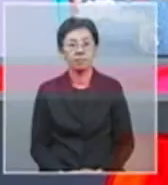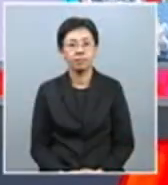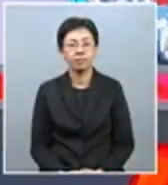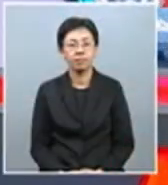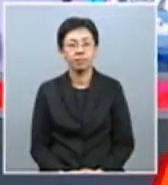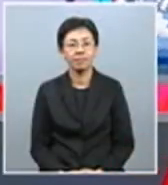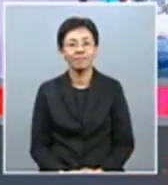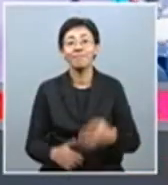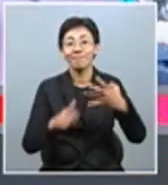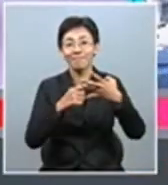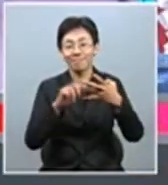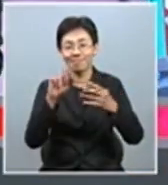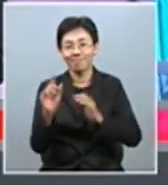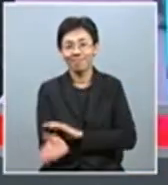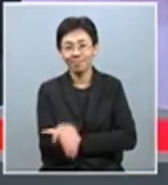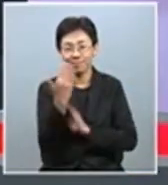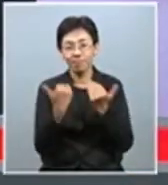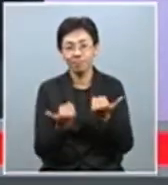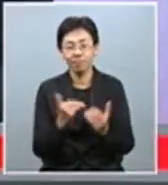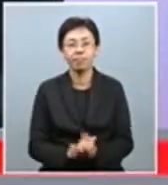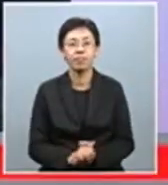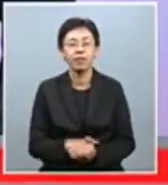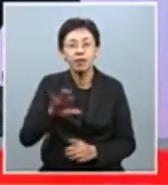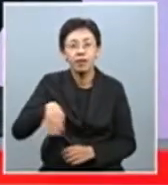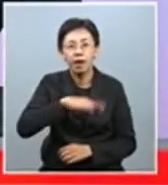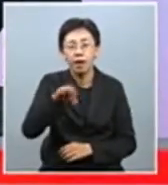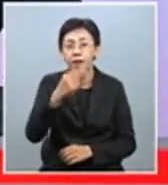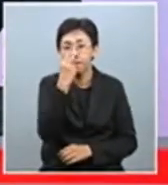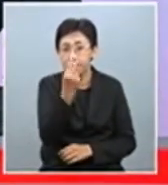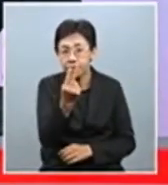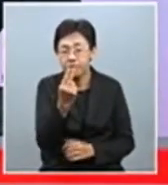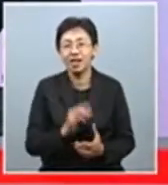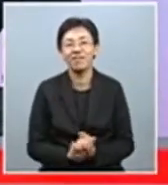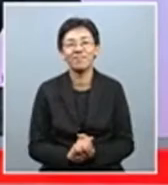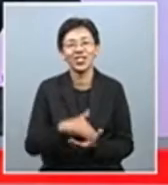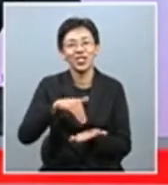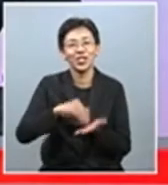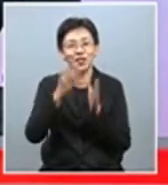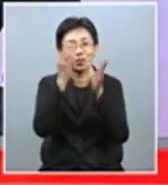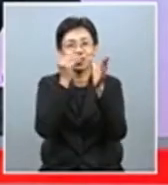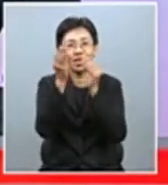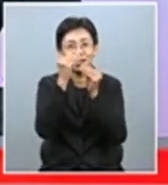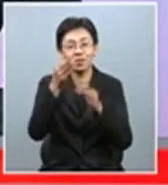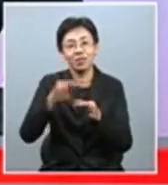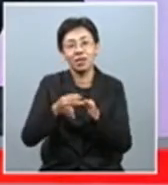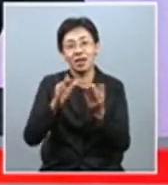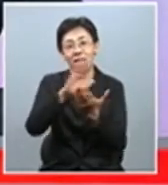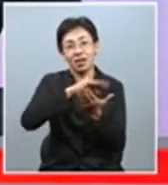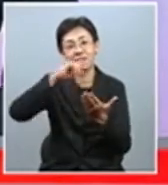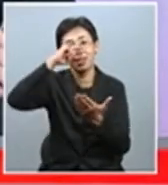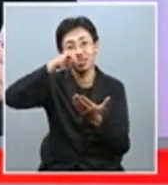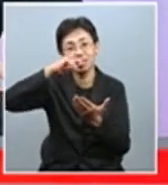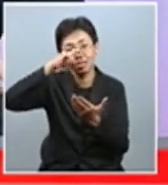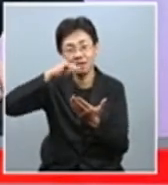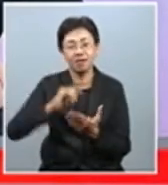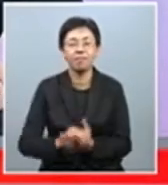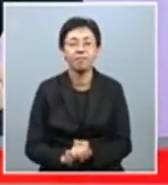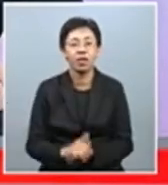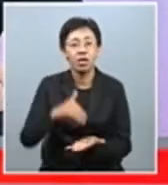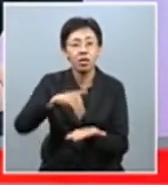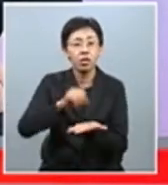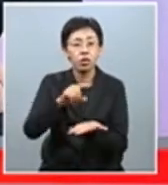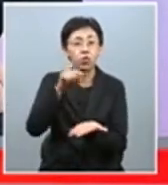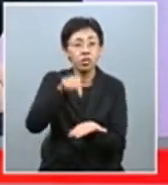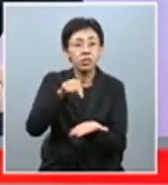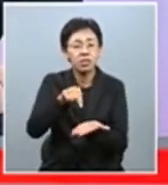ช่วงที่3ของรายการเป็นข่าวเช้านี้นะครับช่วงนี้จะพาคุณผู้ชมไปที่ศูนย์การเรียนรู้ธนาคารแห่งประเทศไทยครับซึ่งศูนย์นี้เนี่ยเขาบอกว่าจะ